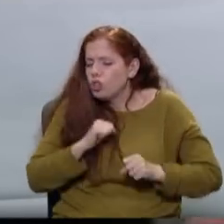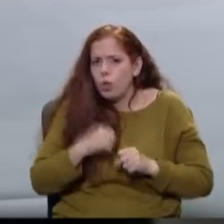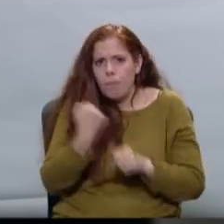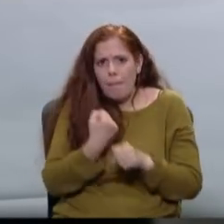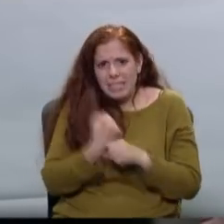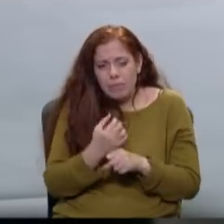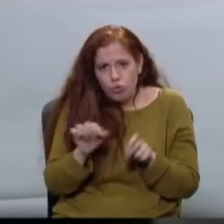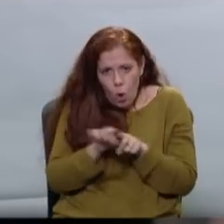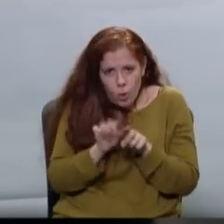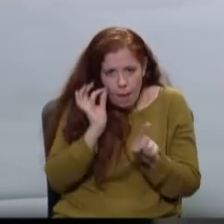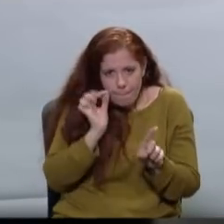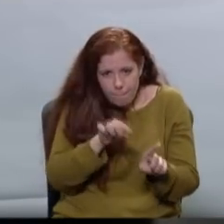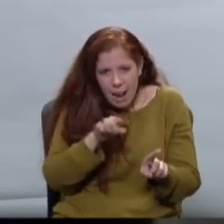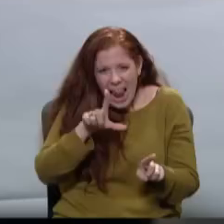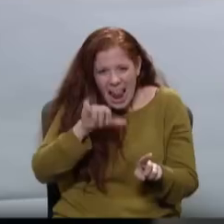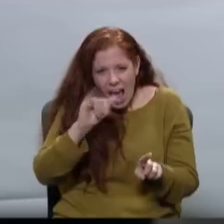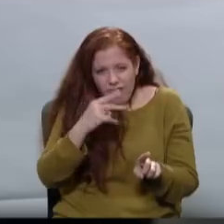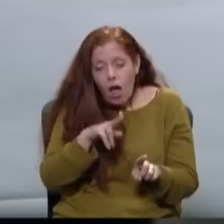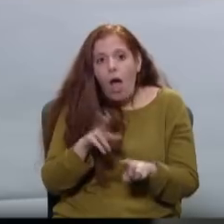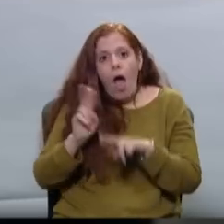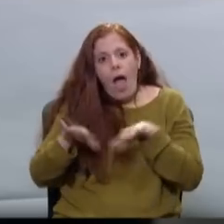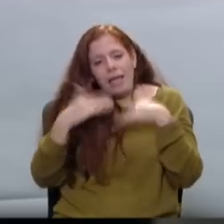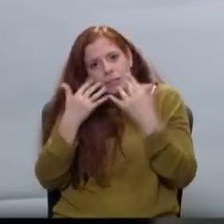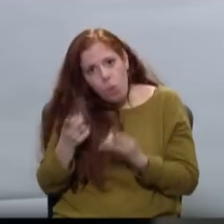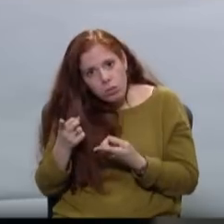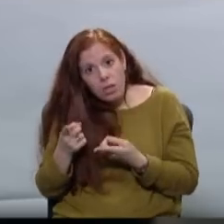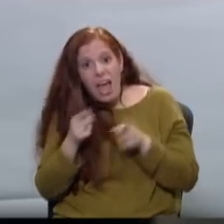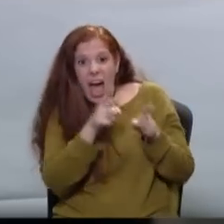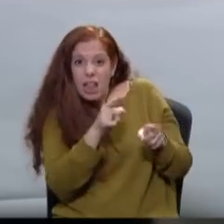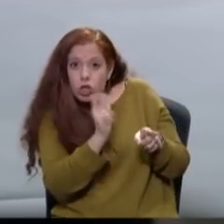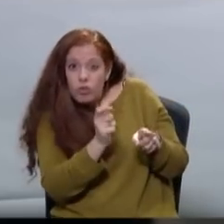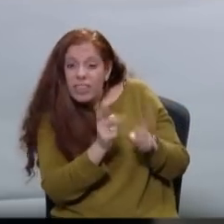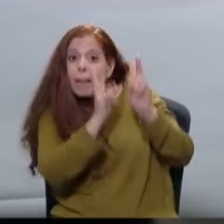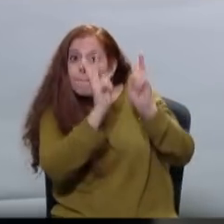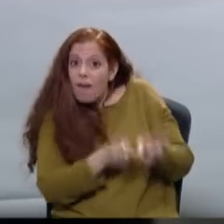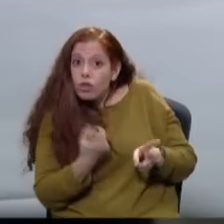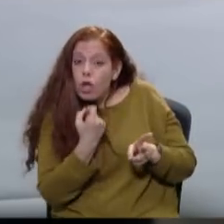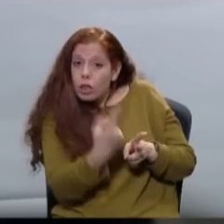של אותה לייפר, אחרי כל הסיפור הזה את מאפשרת עכשיו השבוע